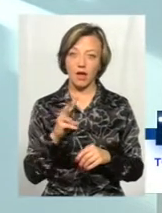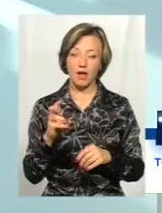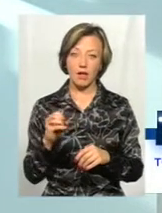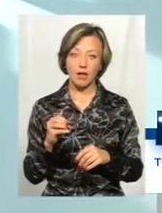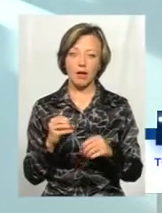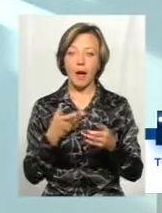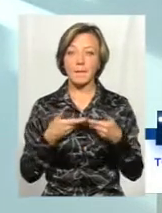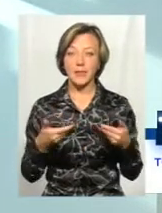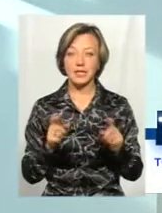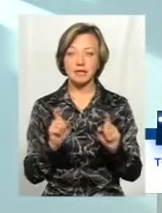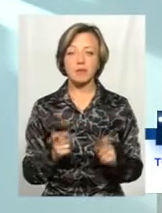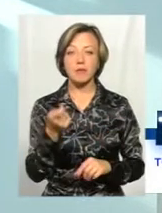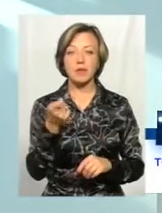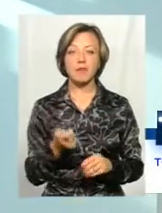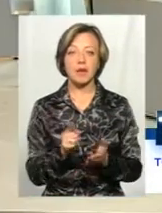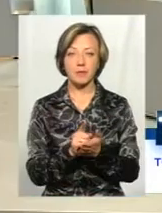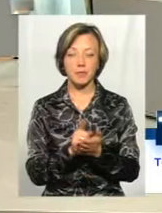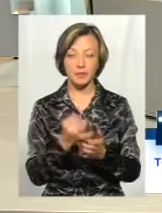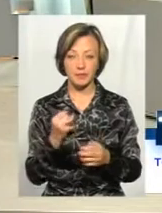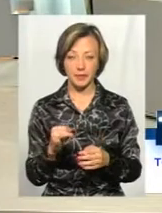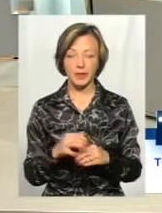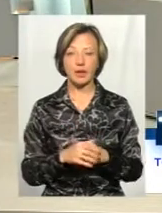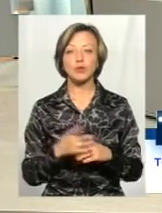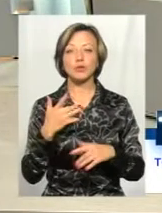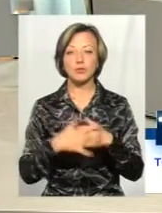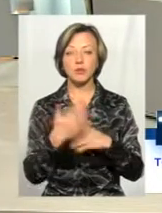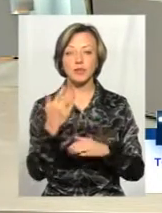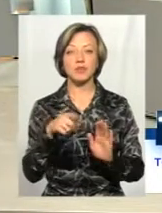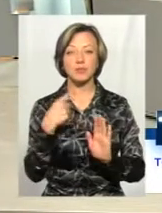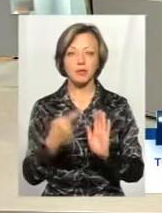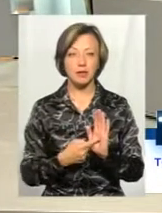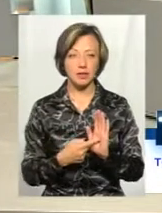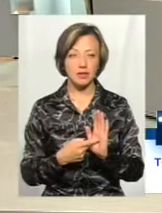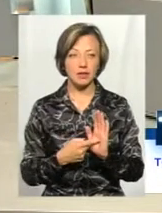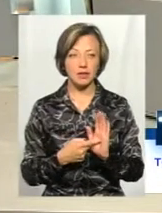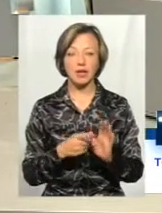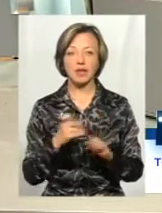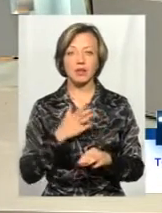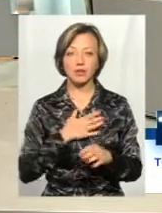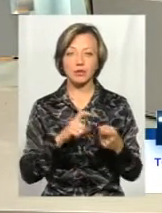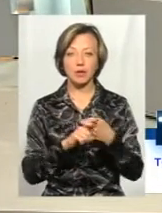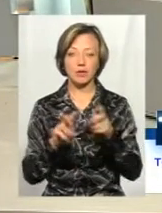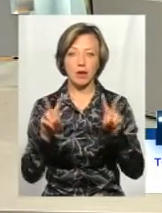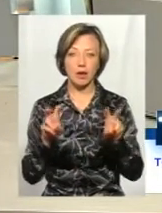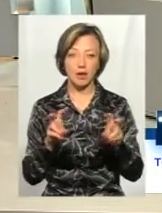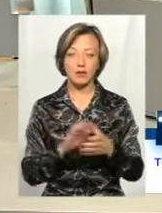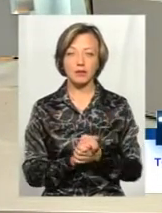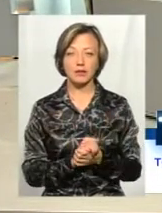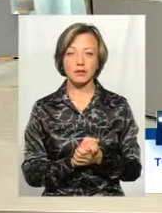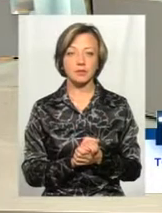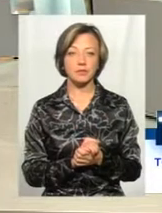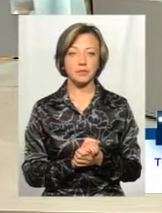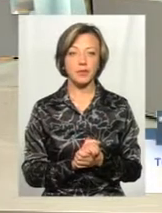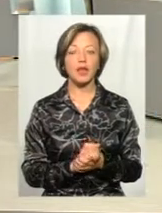на мінімальних. Дякуємо. Ми зрозуміли ваше питання. Дякуємо. Воно не зовсім стосується нашої теми. Ви хочете